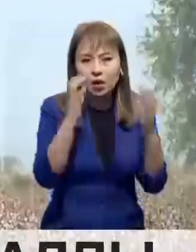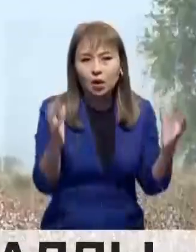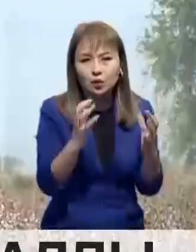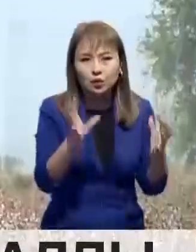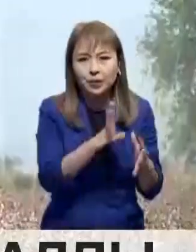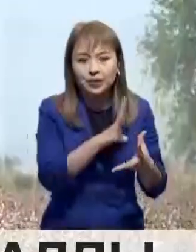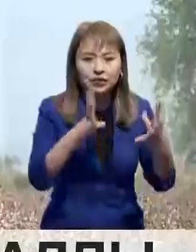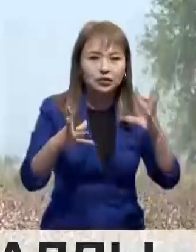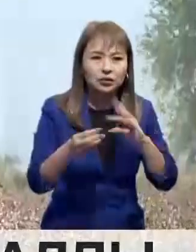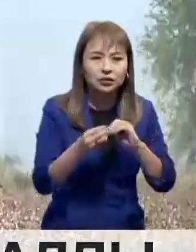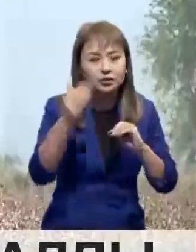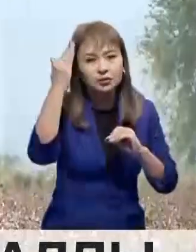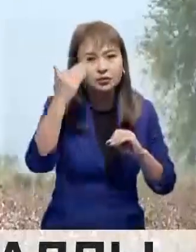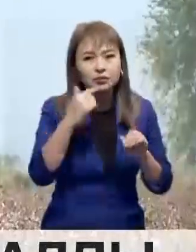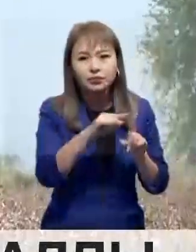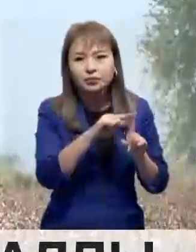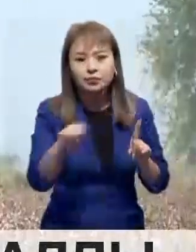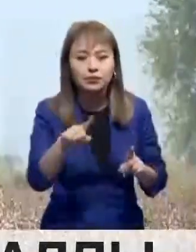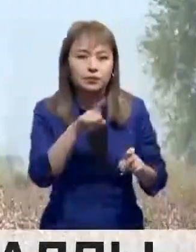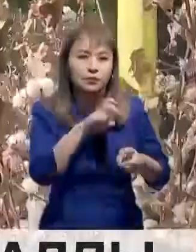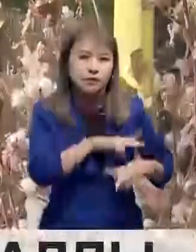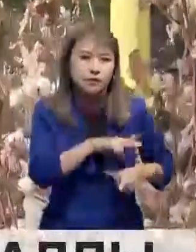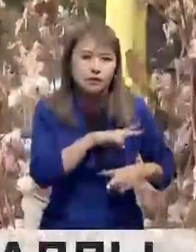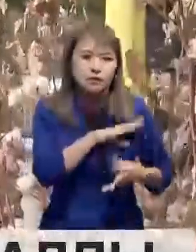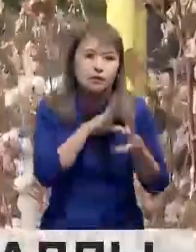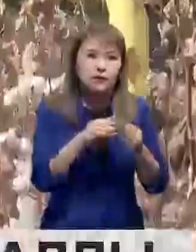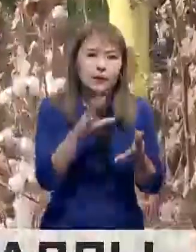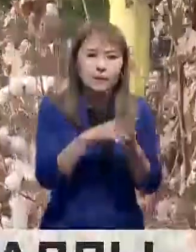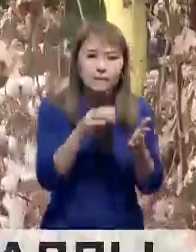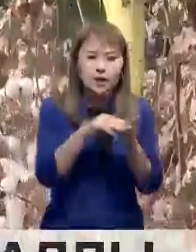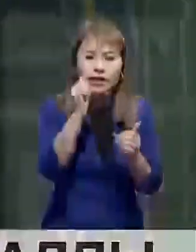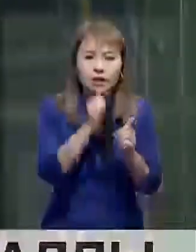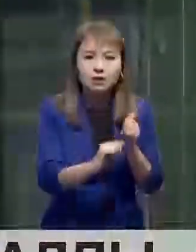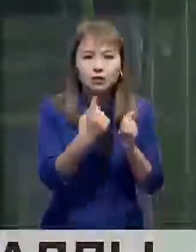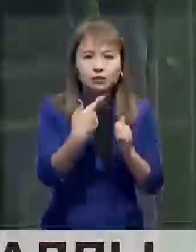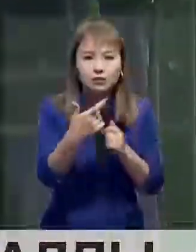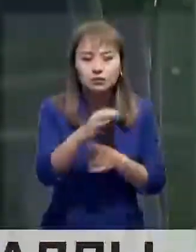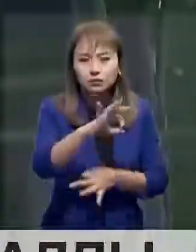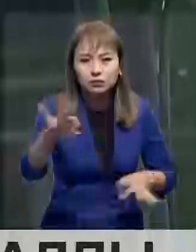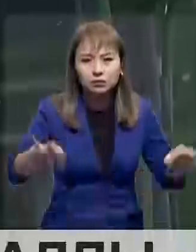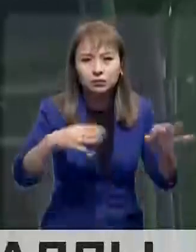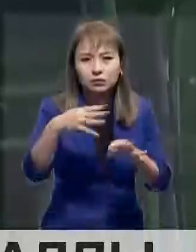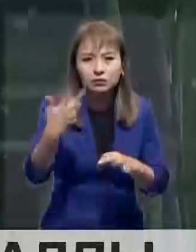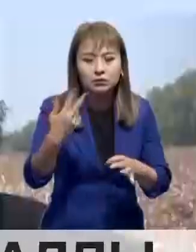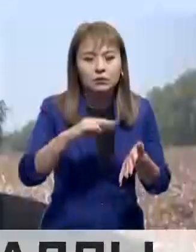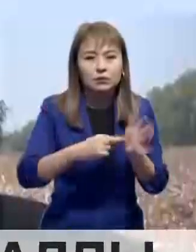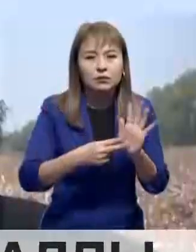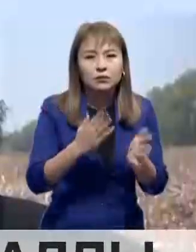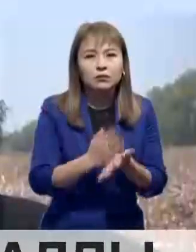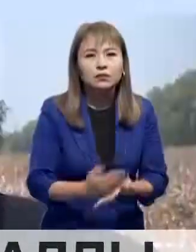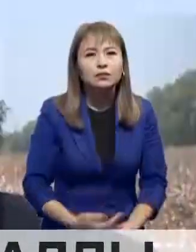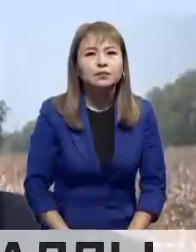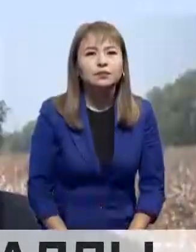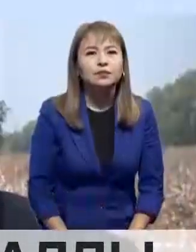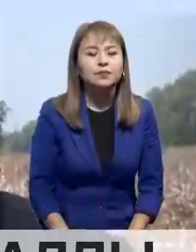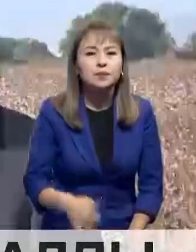жасады. Нәтижесінде ала жазда еткен еңбек текке кетпеді дейді олар. Мақтаның әр гектарынан 43 центнерден аса өнім алуды жоспарлап отыр. Өзіміздің